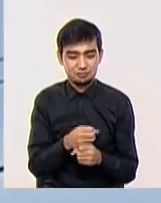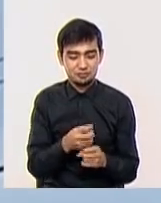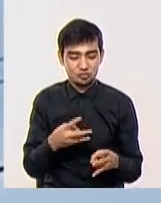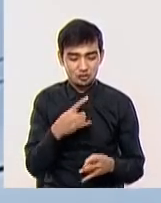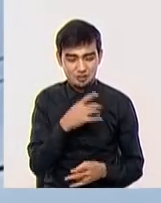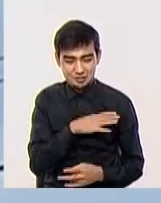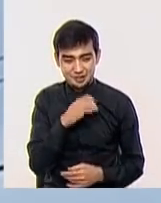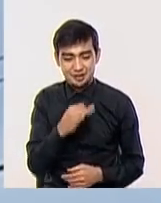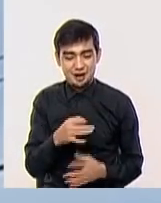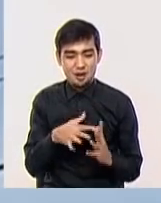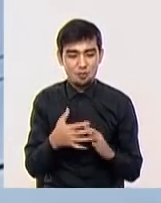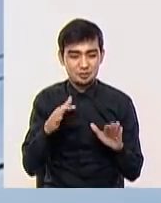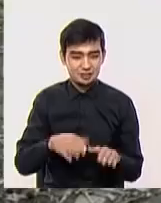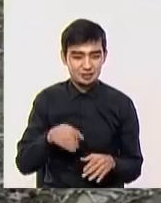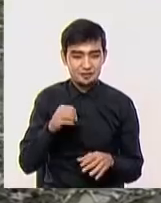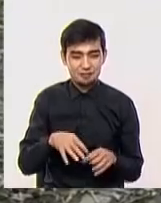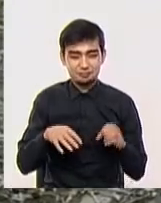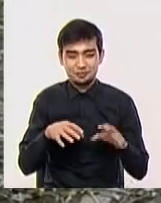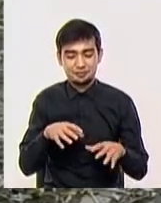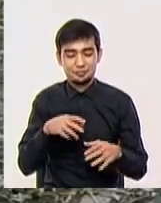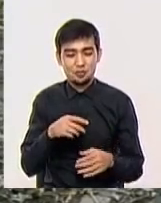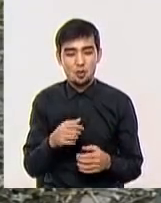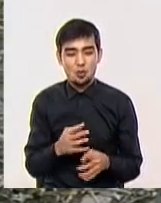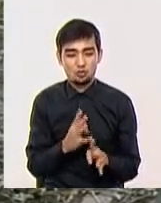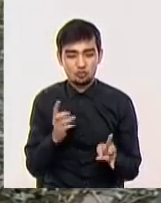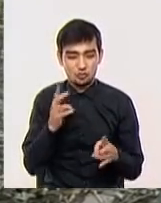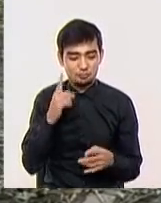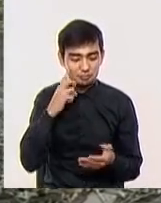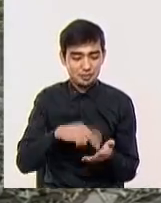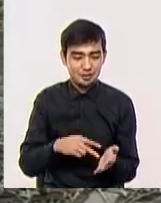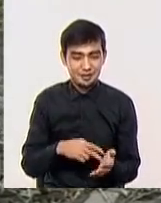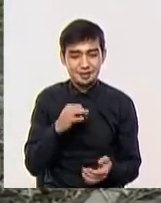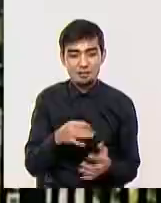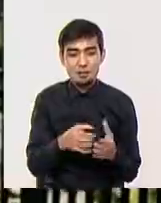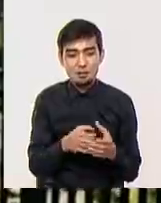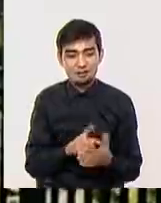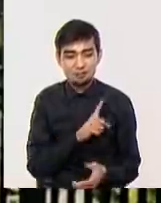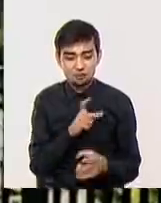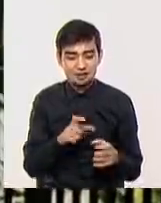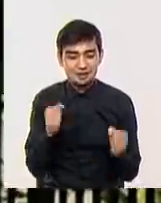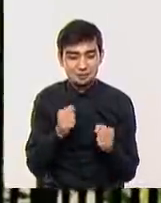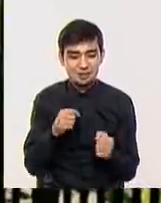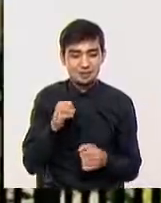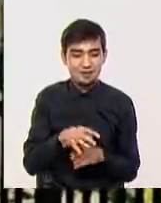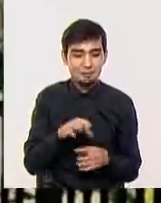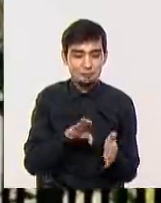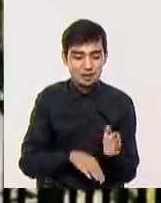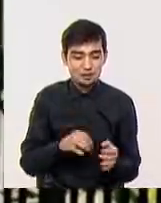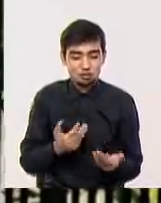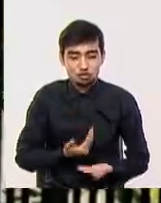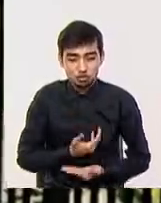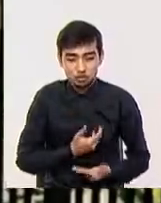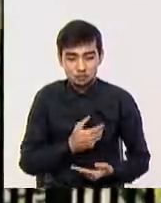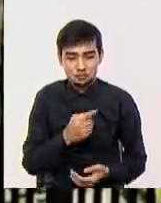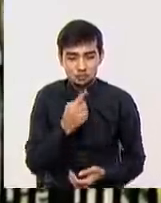олар үнемдеуді ауылдарда жарықты кезекпен өшіру арқылы жүзеге асырмақшы. Десе де компания мамандары қыста жарықсыз күн көру